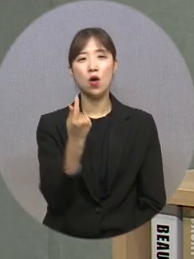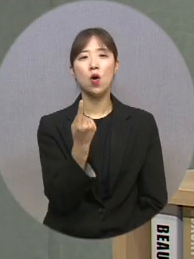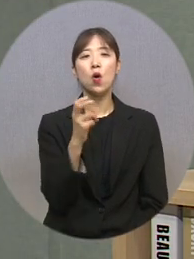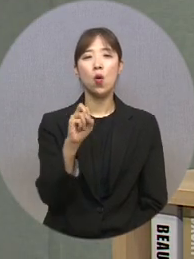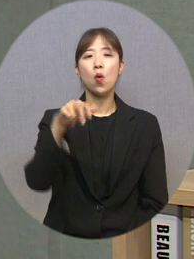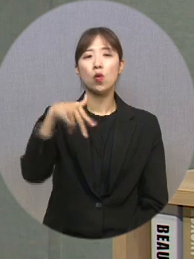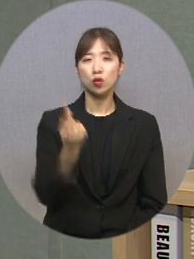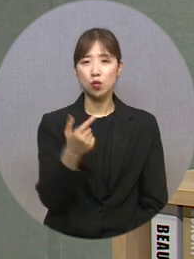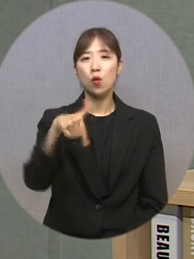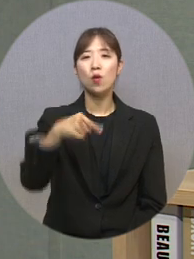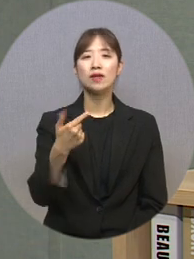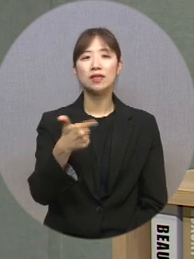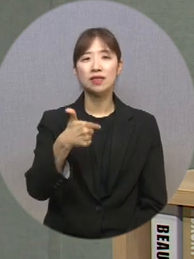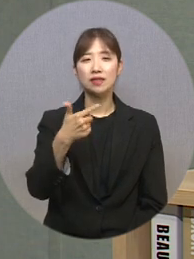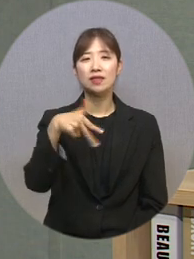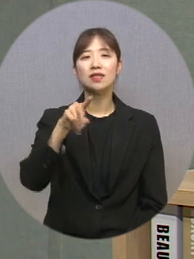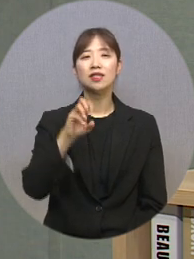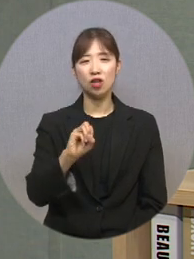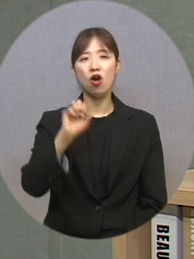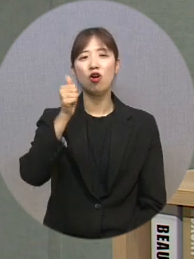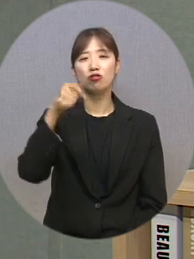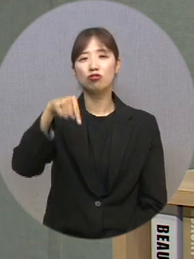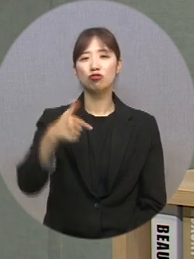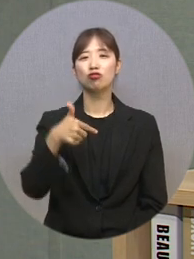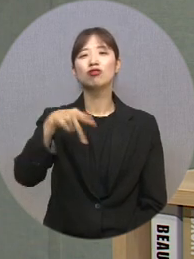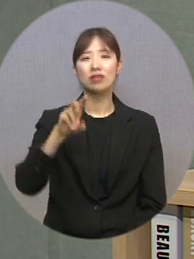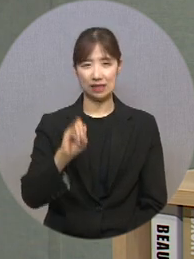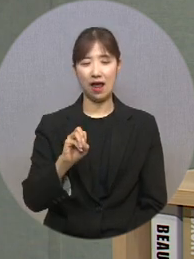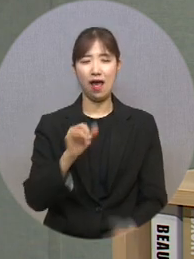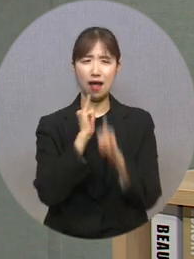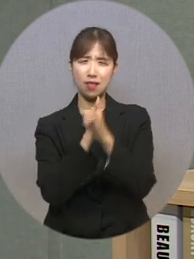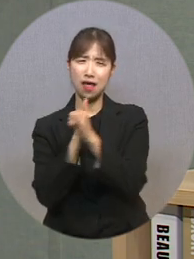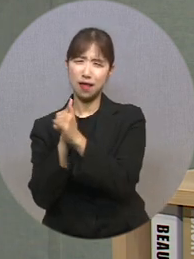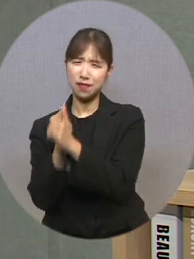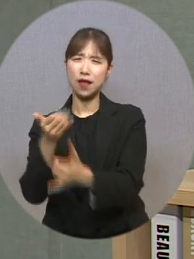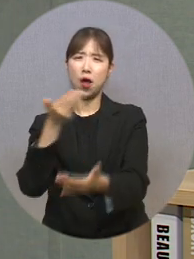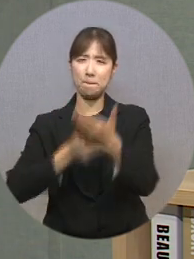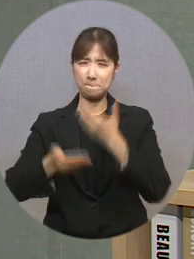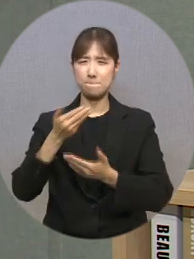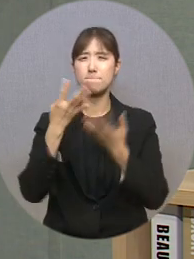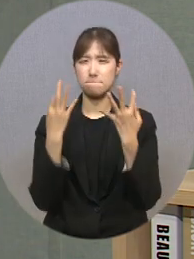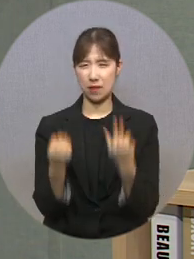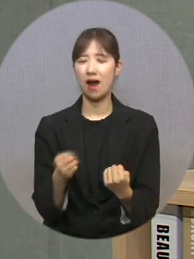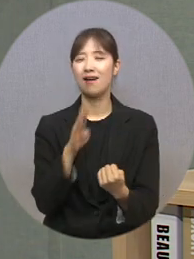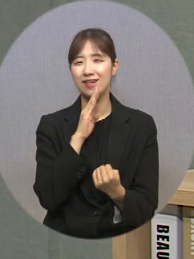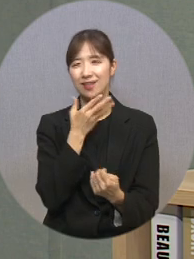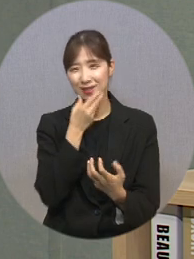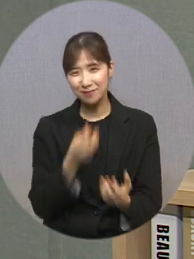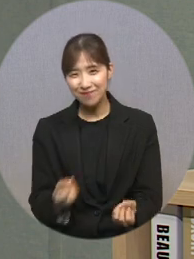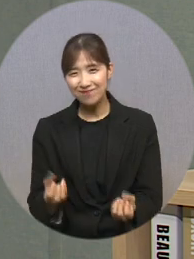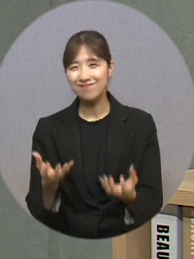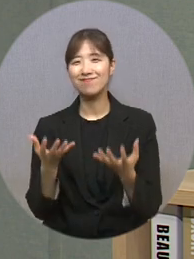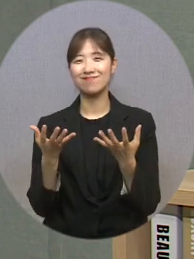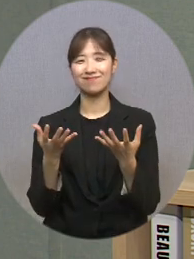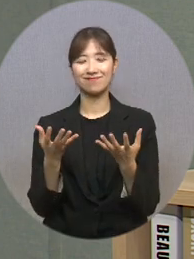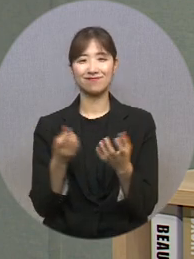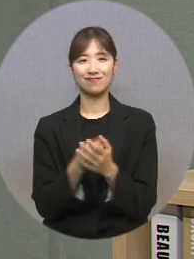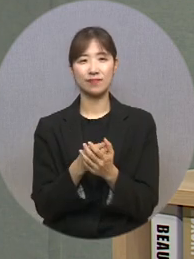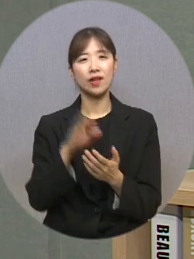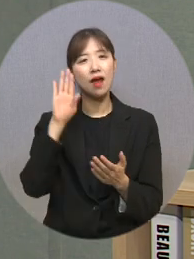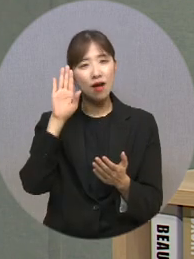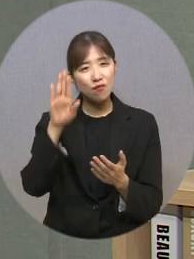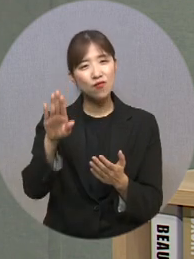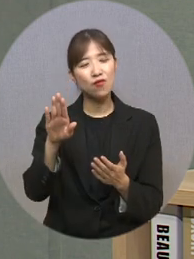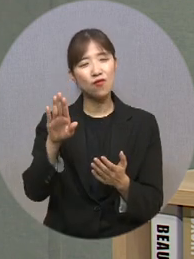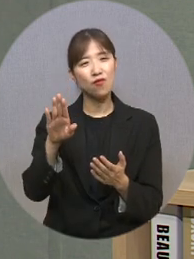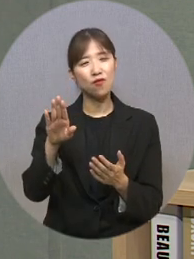근조 훈장을 비롯해서 예. 많은 수상을 아, 예. 받으셔서 축하드리고요. 아, 예, 감사합니다. 예,